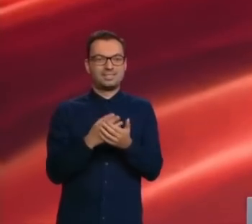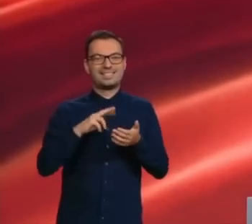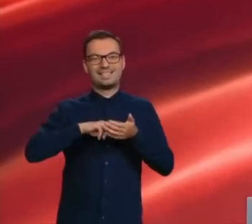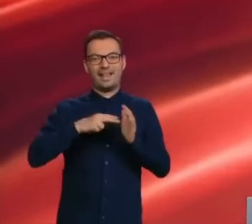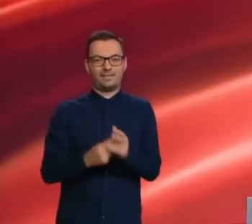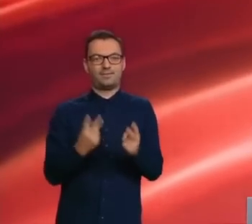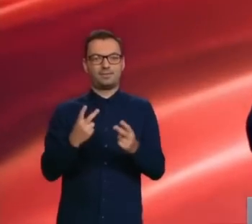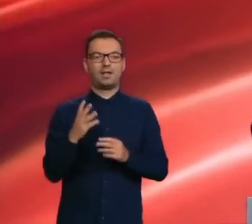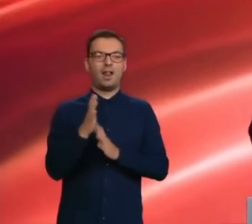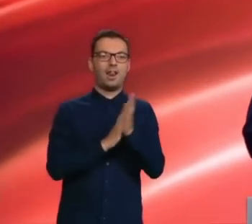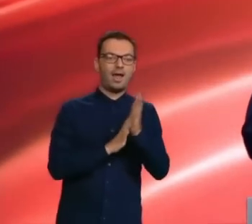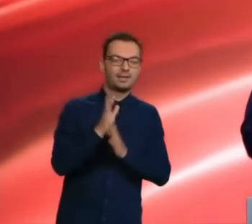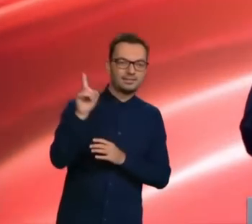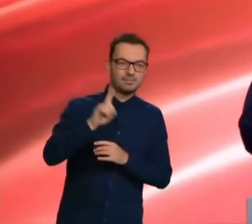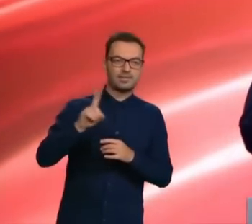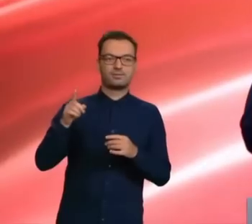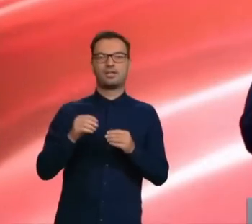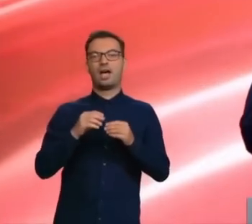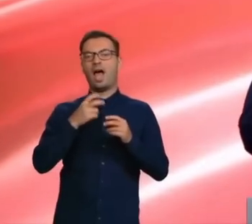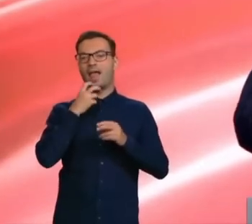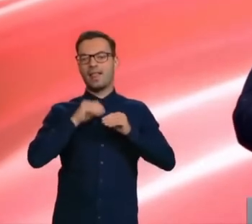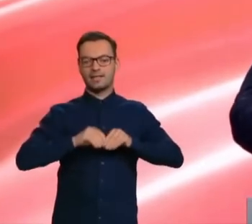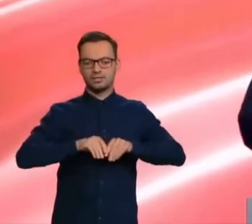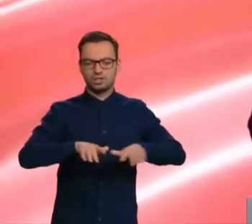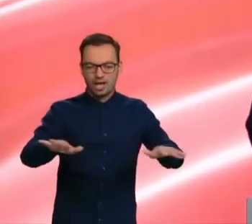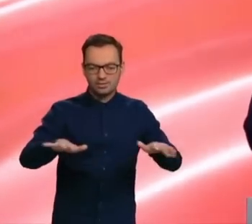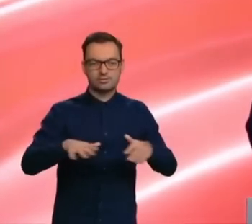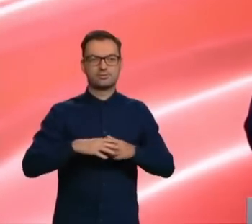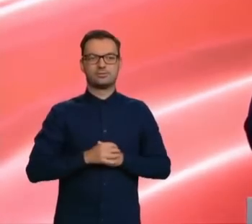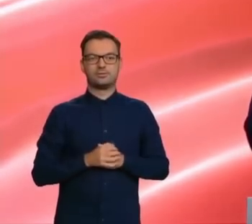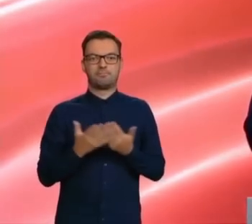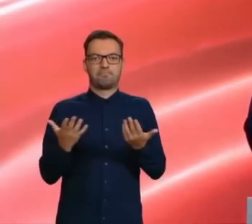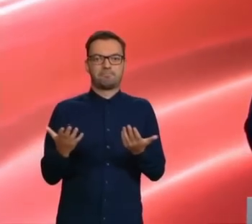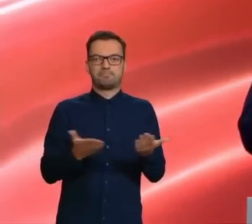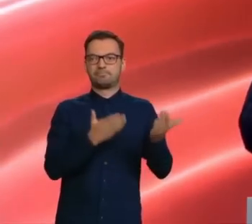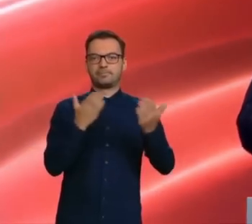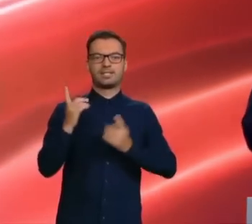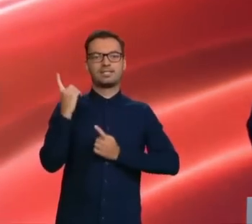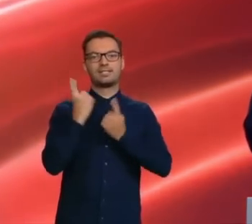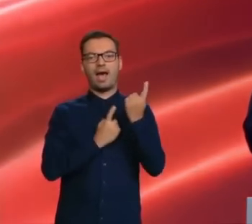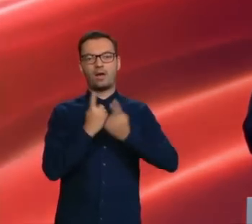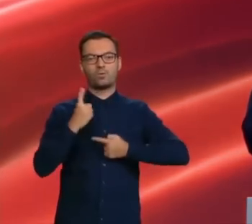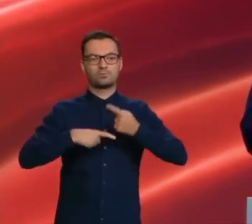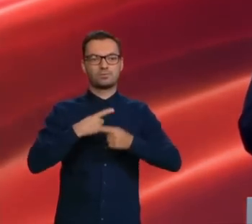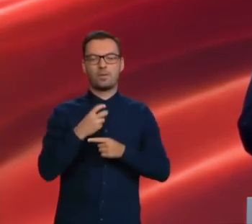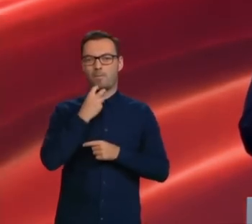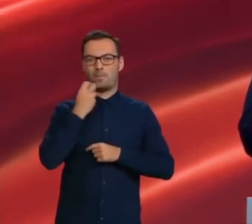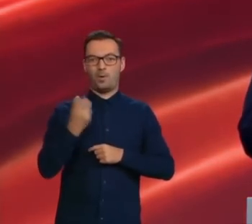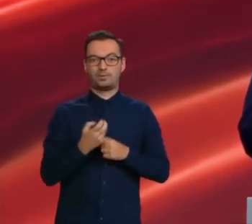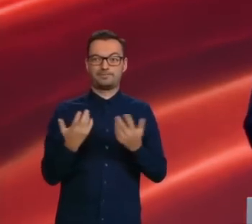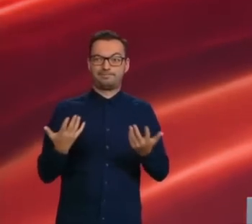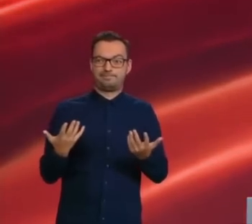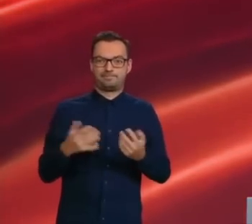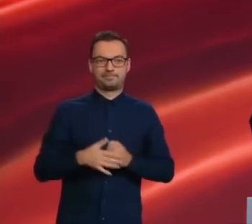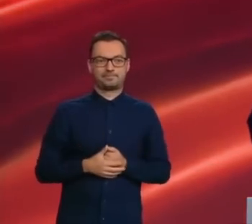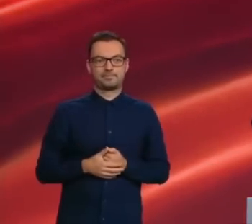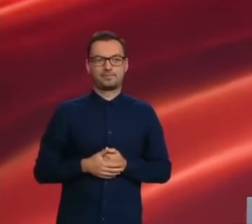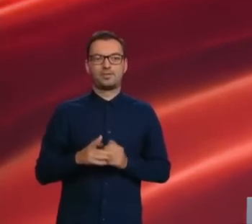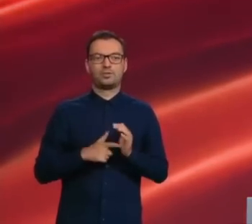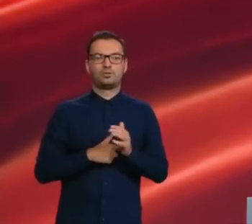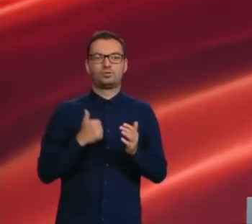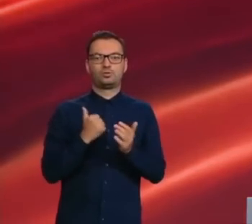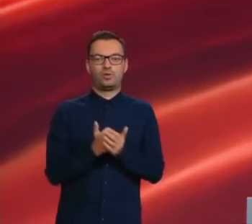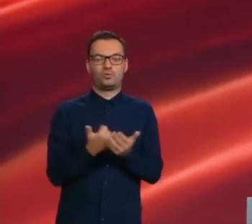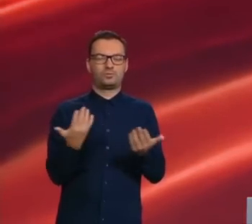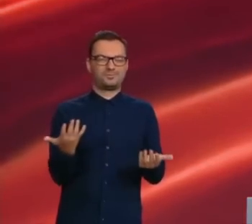lasy państwowe, sieci przesyłu energii, czy też zakłady, które produkują prąd. Witam, pan Lee. Po raz kolejny